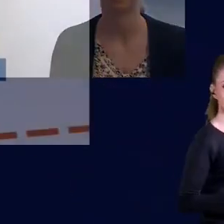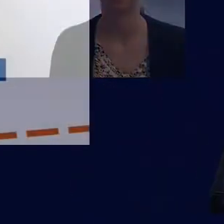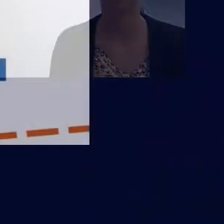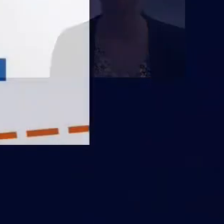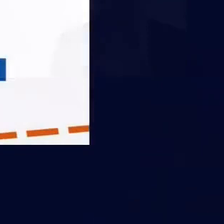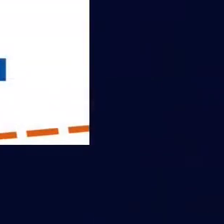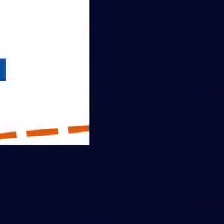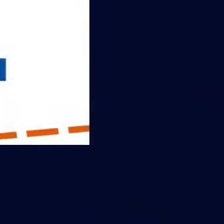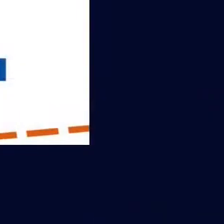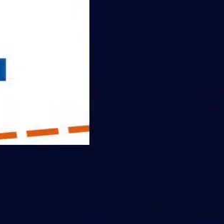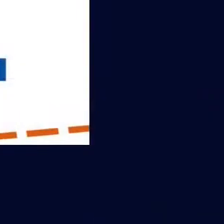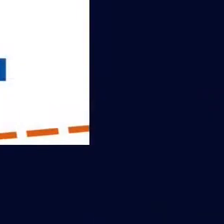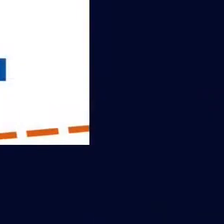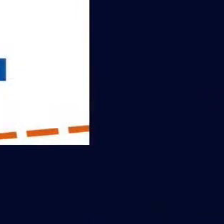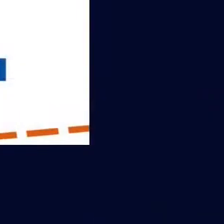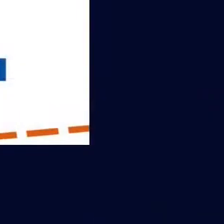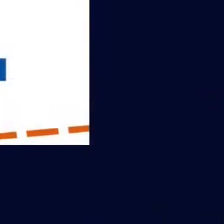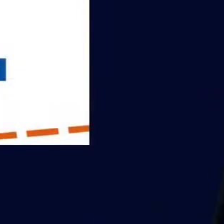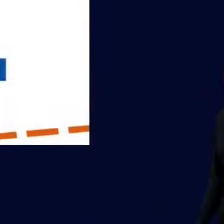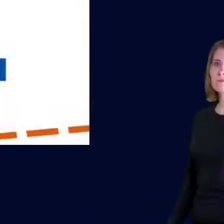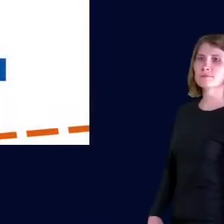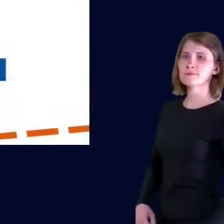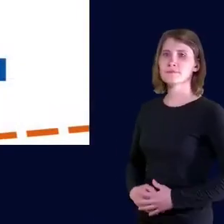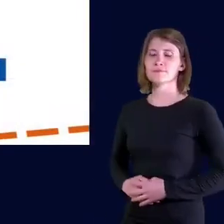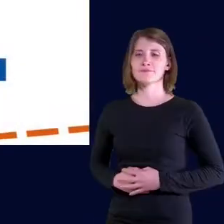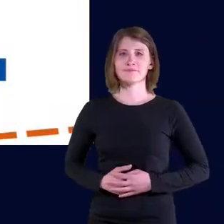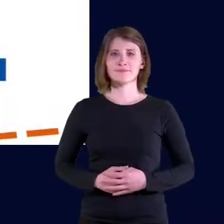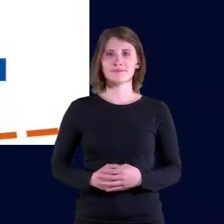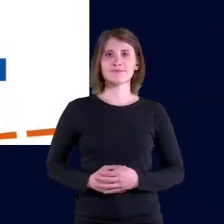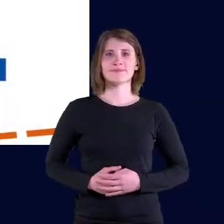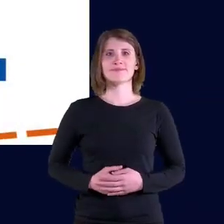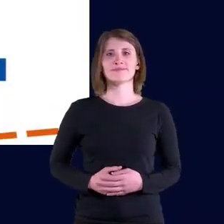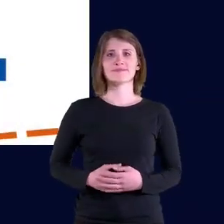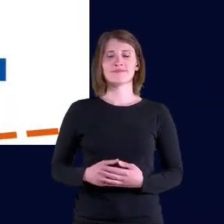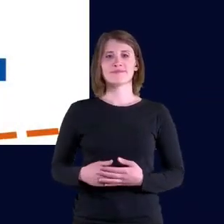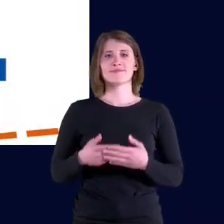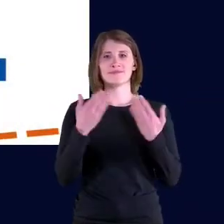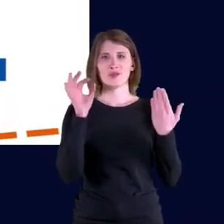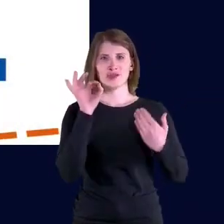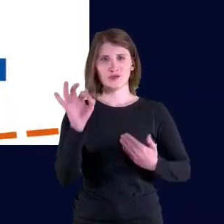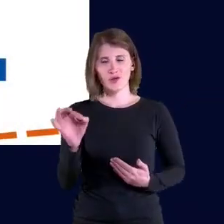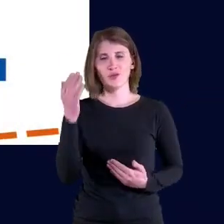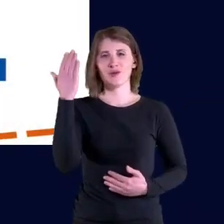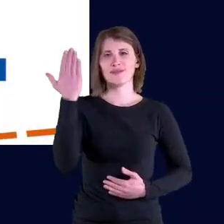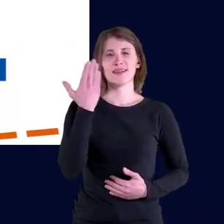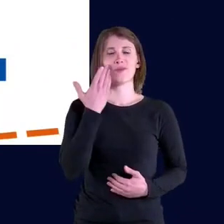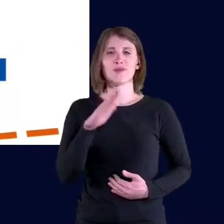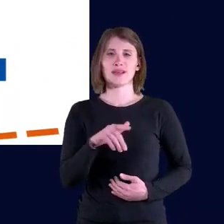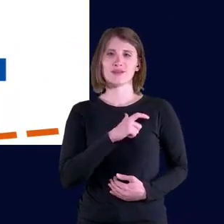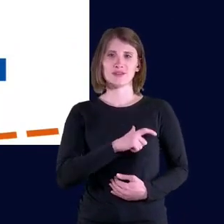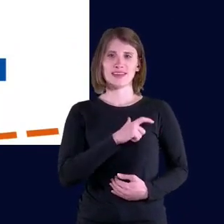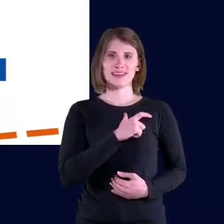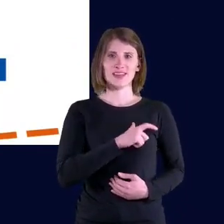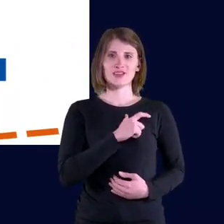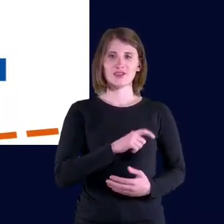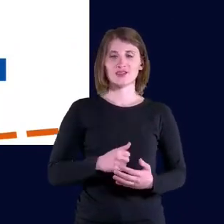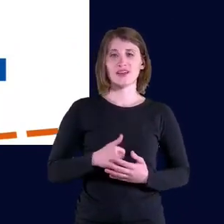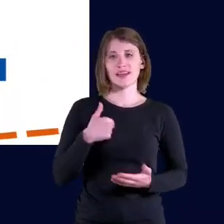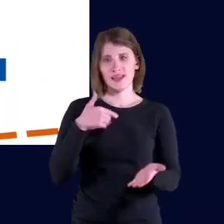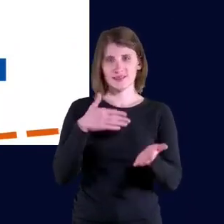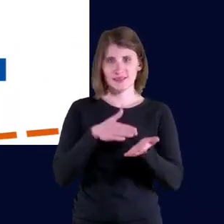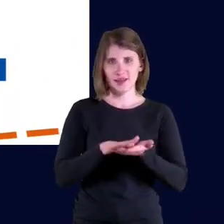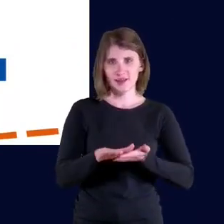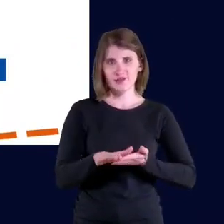Cześć dzień dobry Dzień dobry witam bardzo serdecznie ja zacznę od